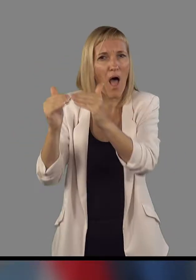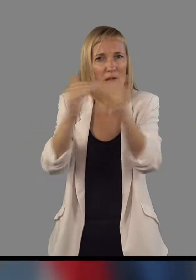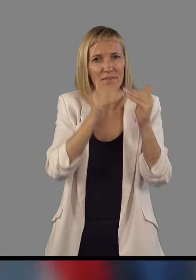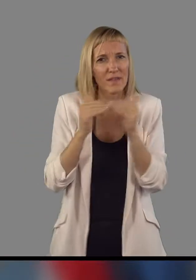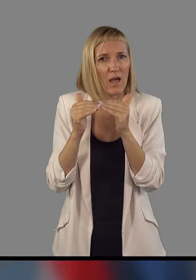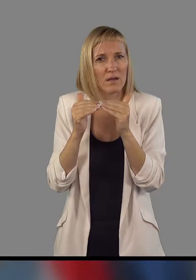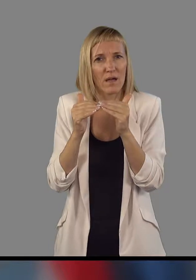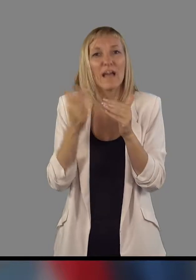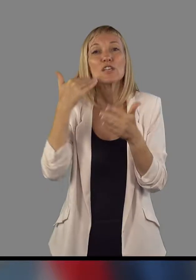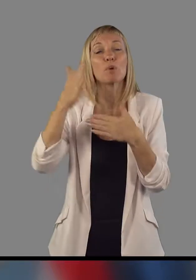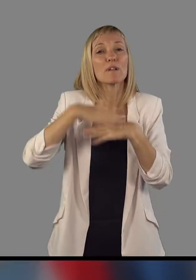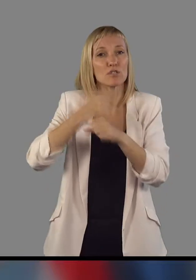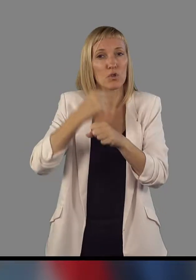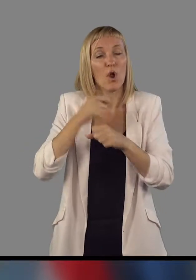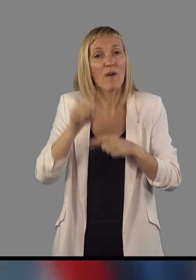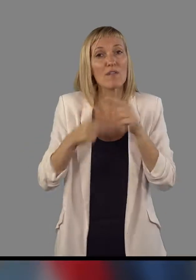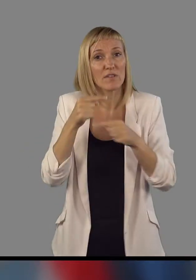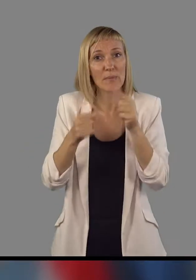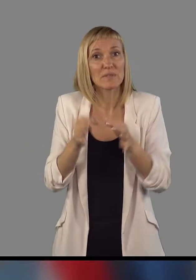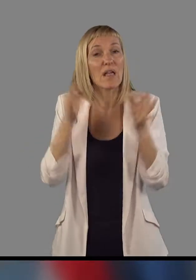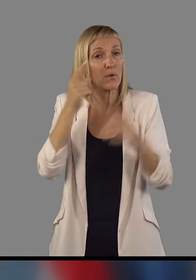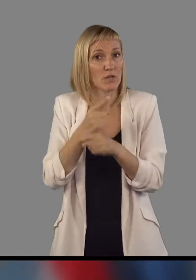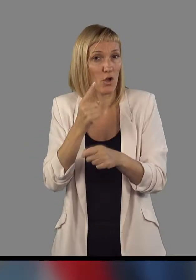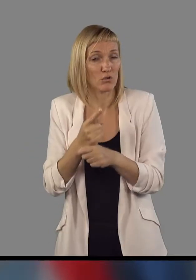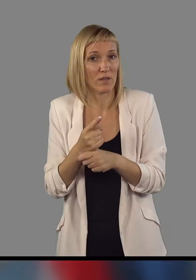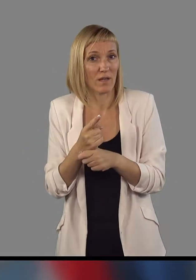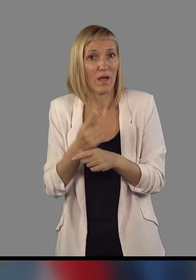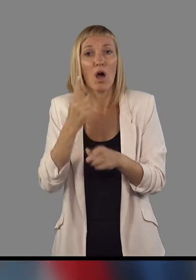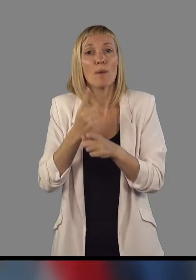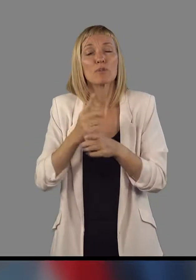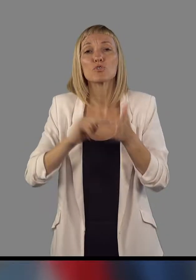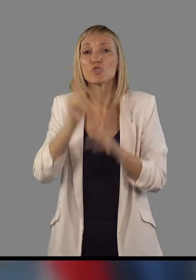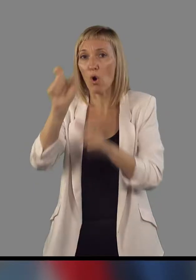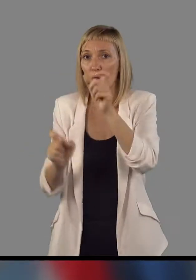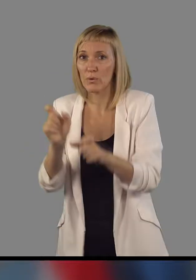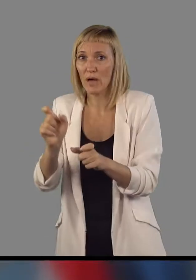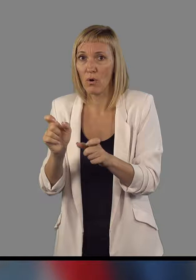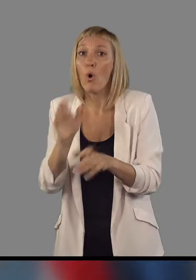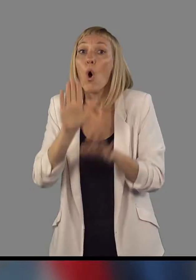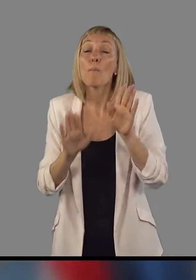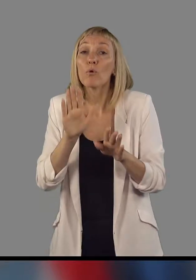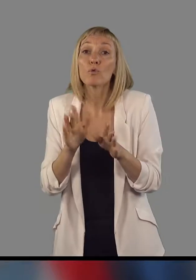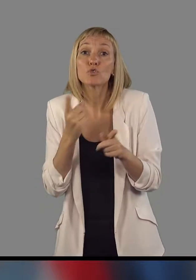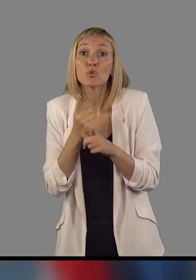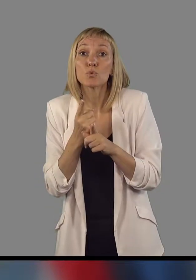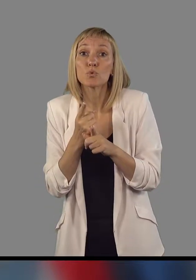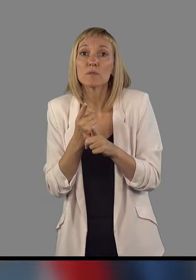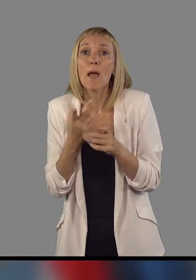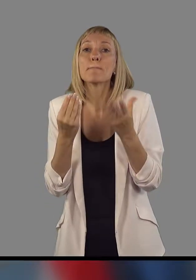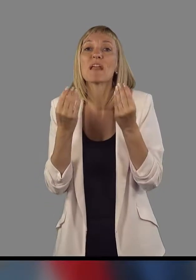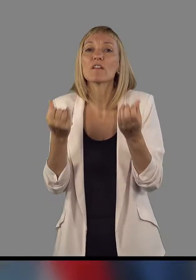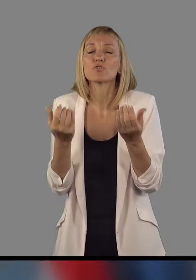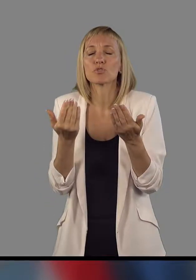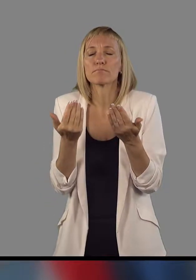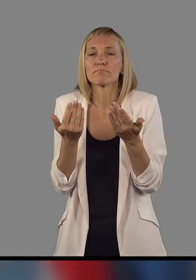deležnikov, ki sodelujejo v teh postopkih javnega naročanja, in strokovnjakov. Morda je ponekod